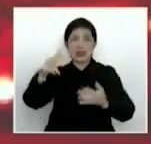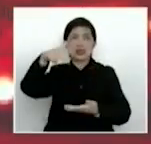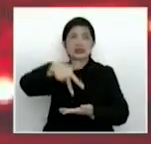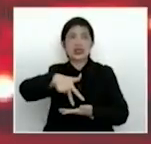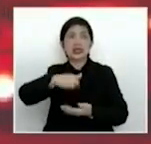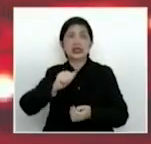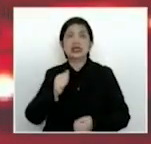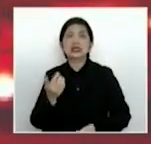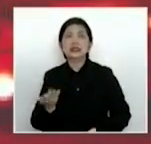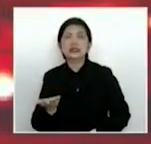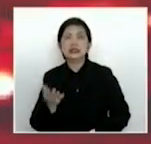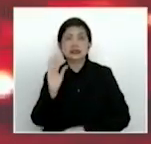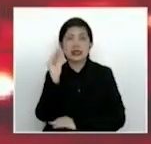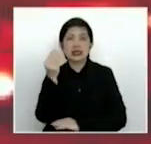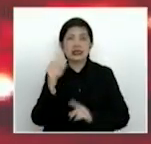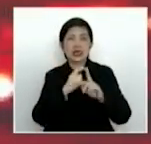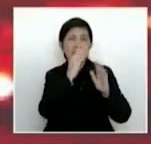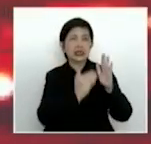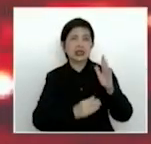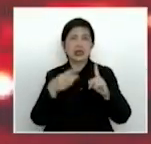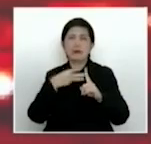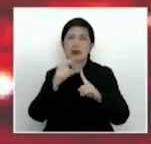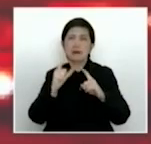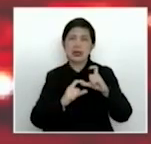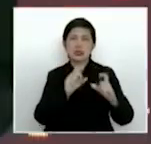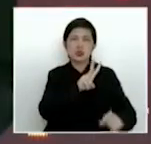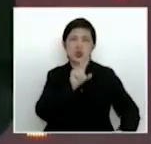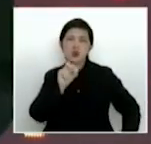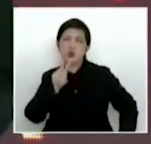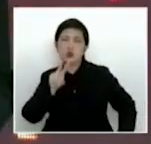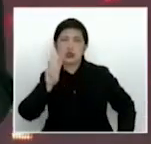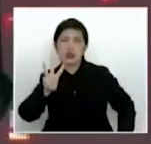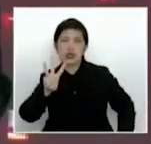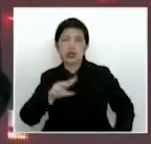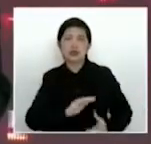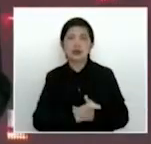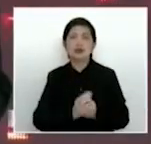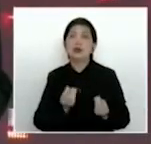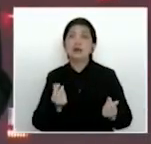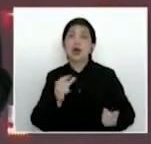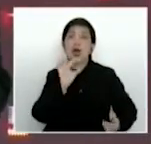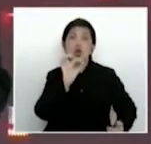berdasarkan data BPS tahun 2023 sebesar